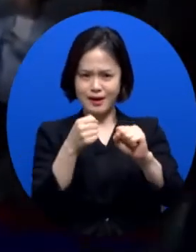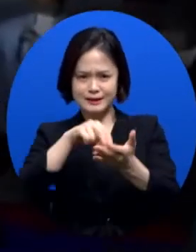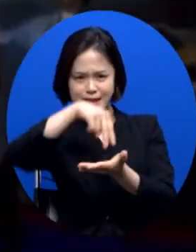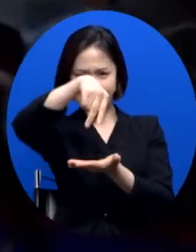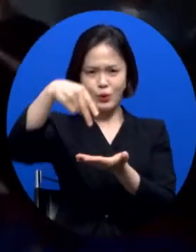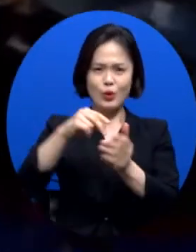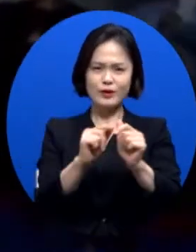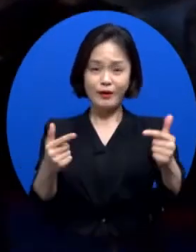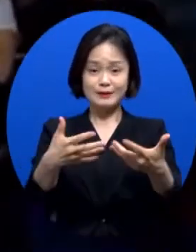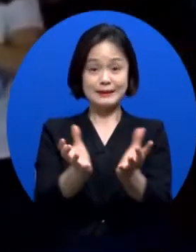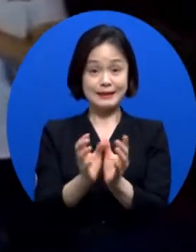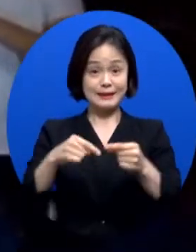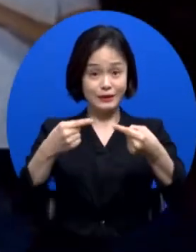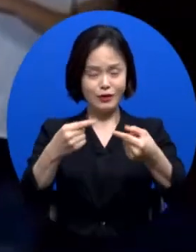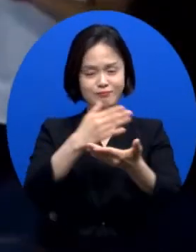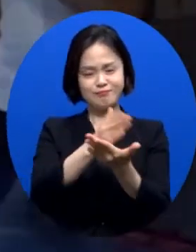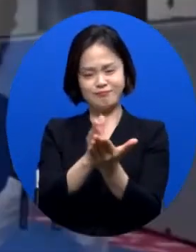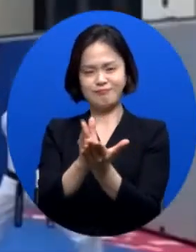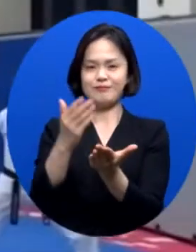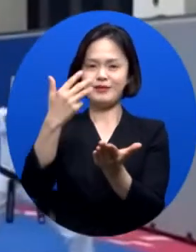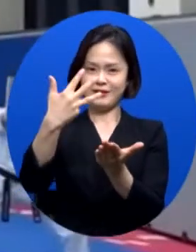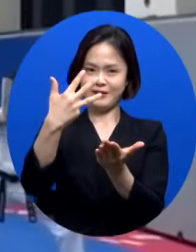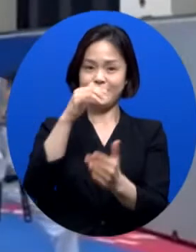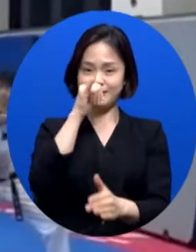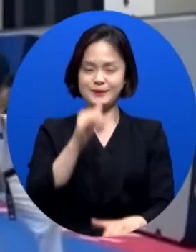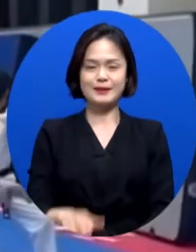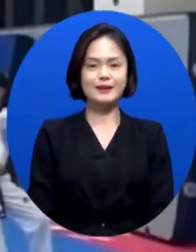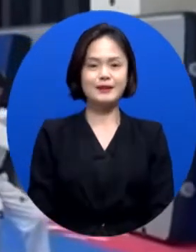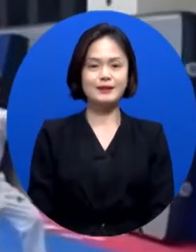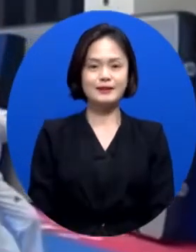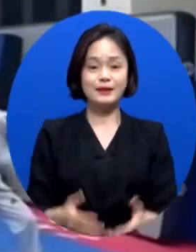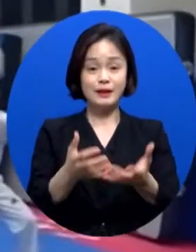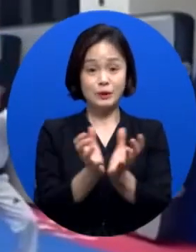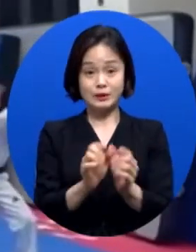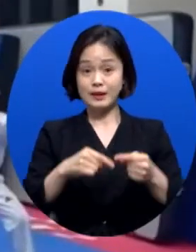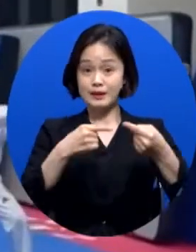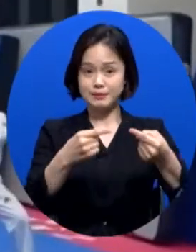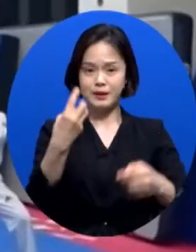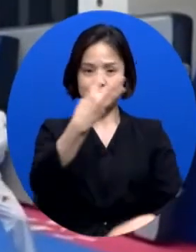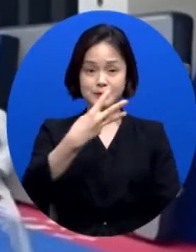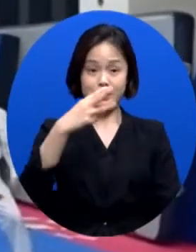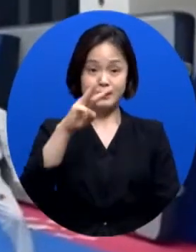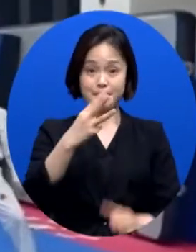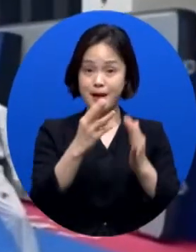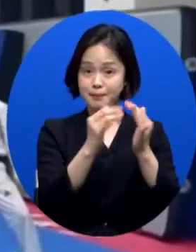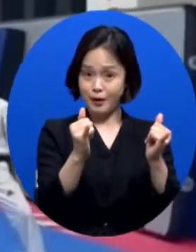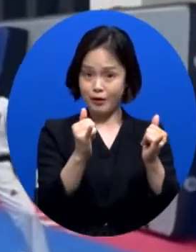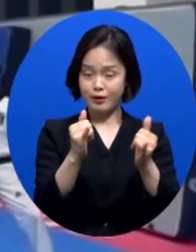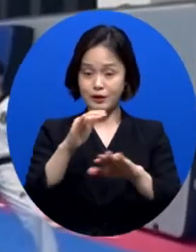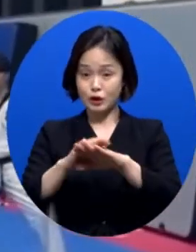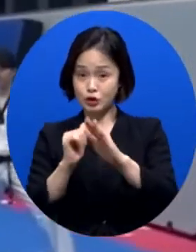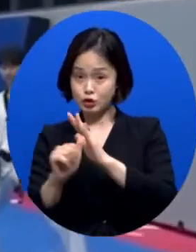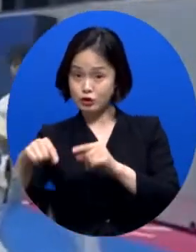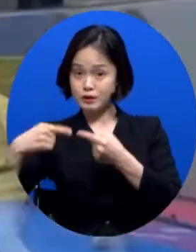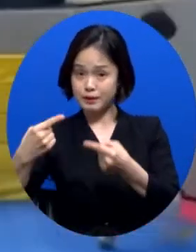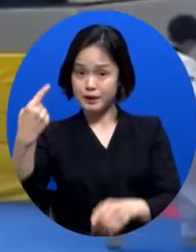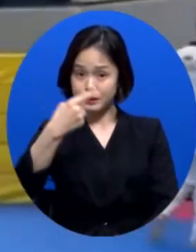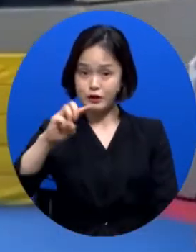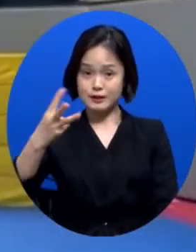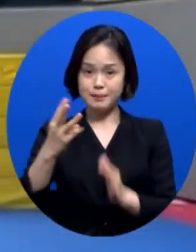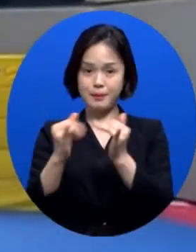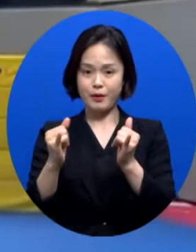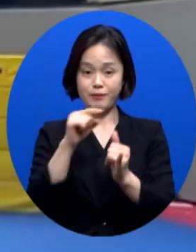단체전 등 8개 종목이 있습니다. 도장리그엔 약 3,300명, 선수권리그로 약